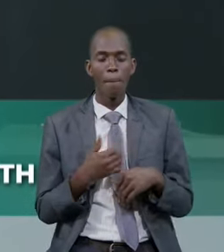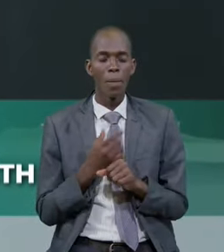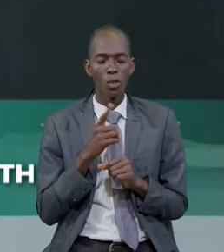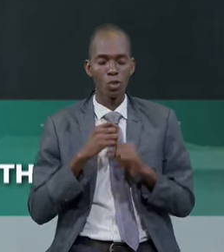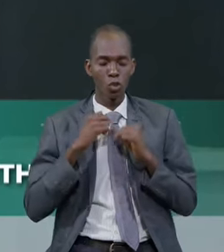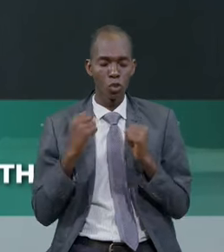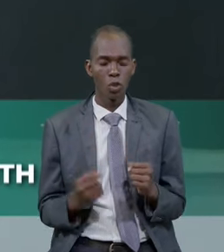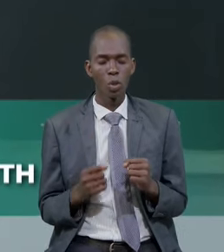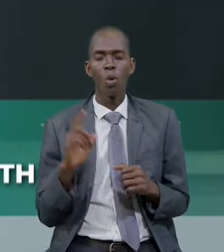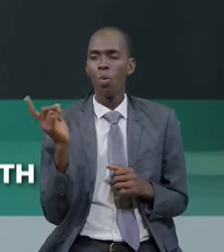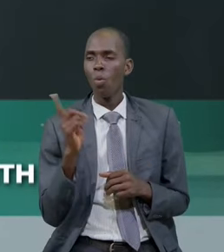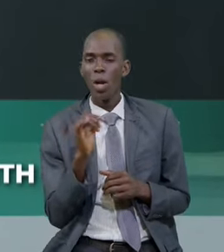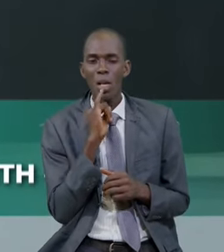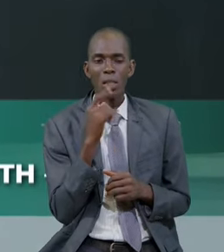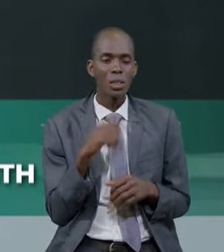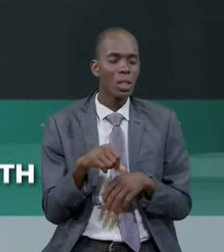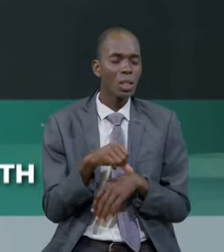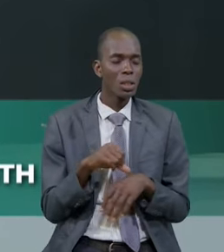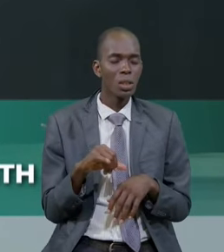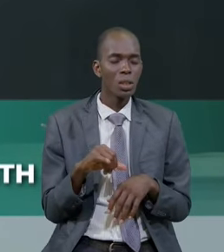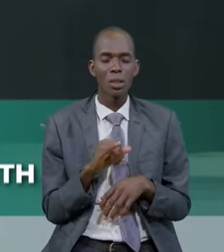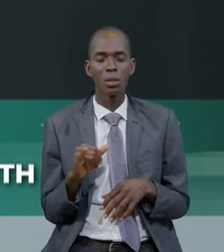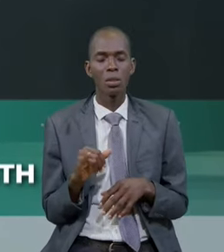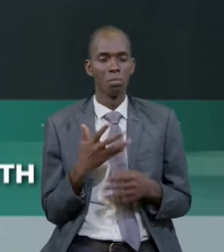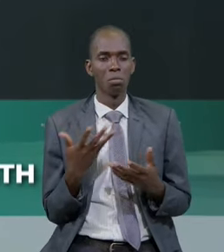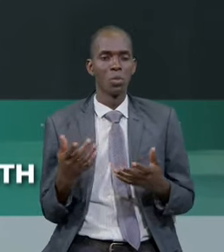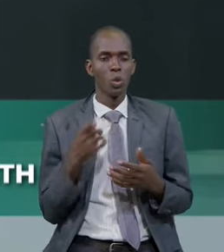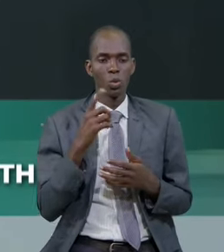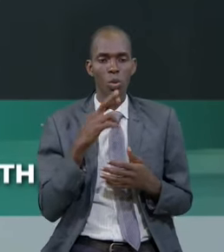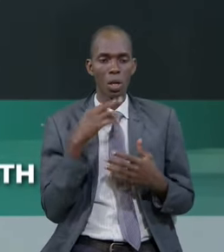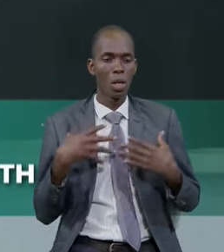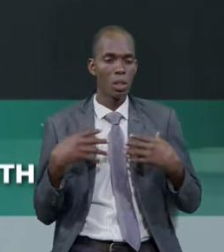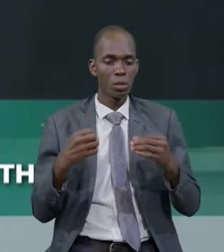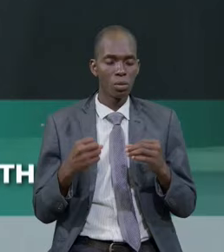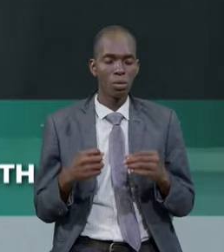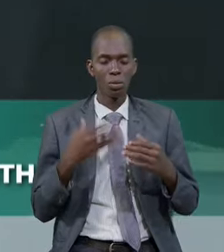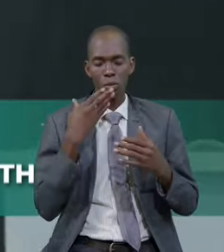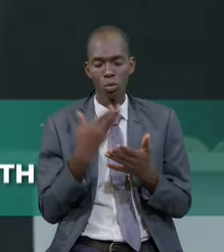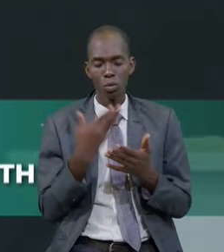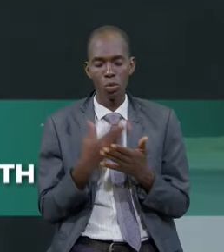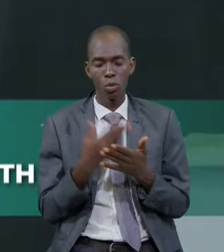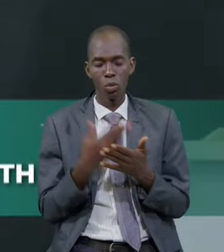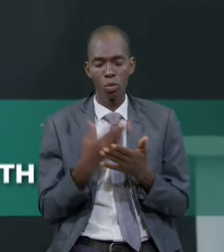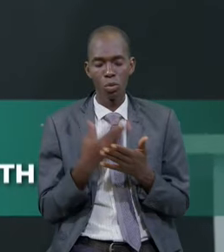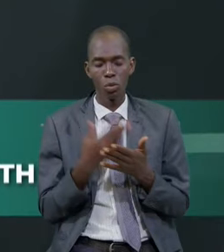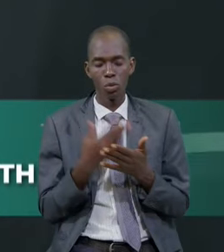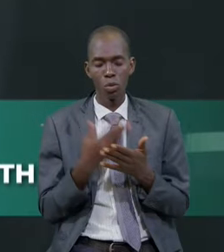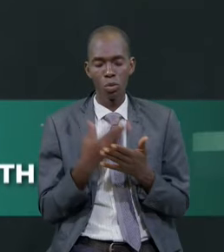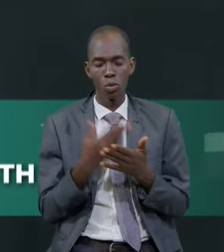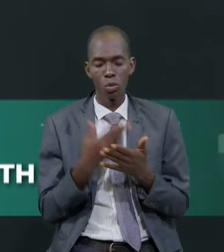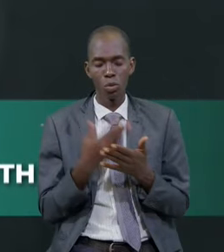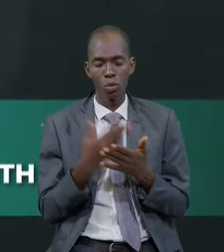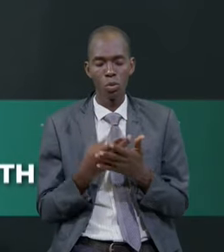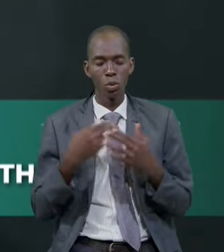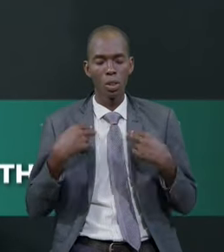alors? Et vous-même, vous êtes guéri, vous êtes en bonne santé, vous êtes bien portant et